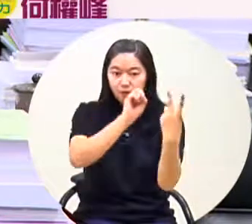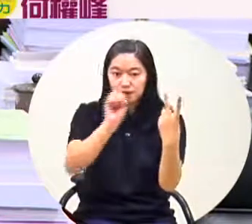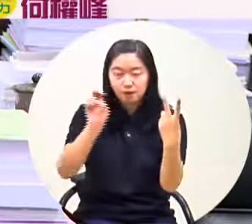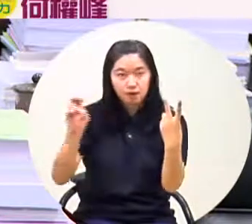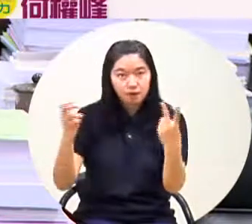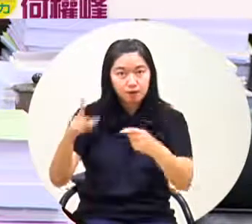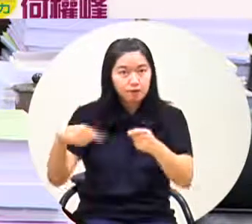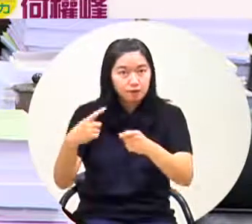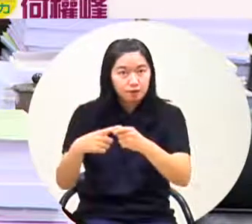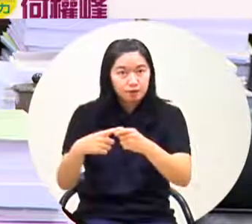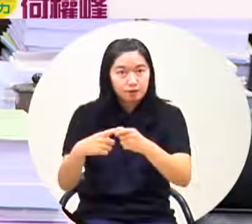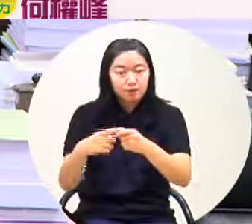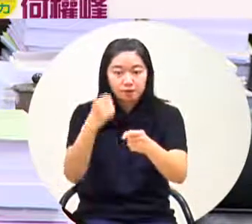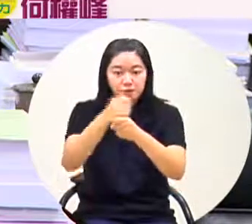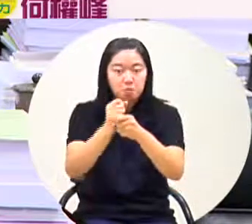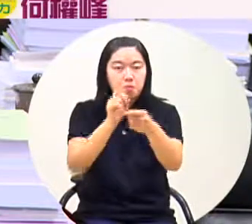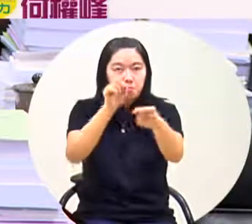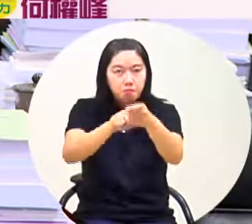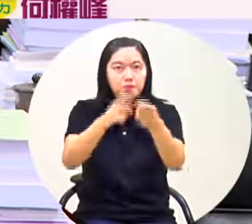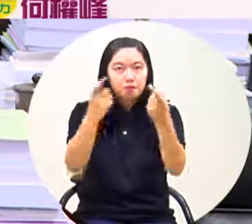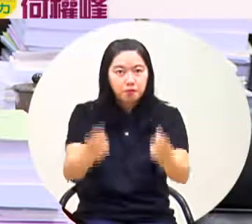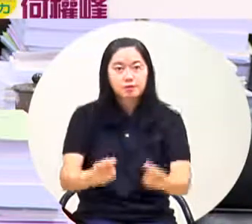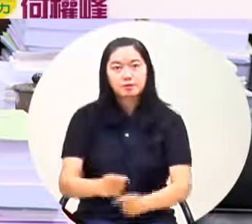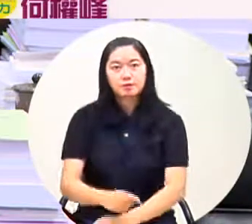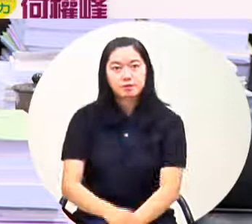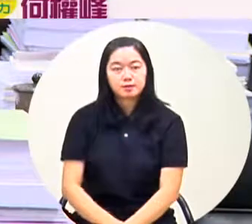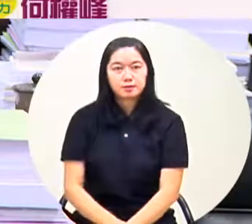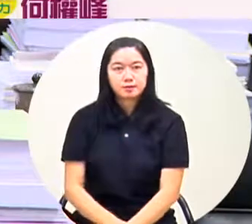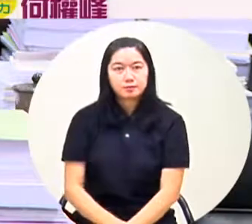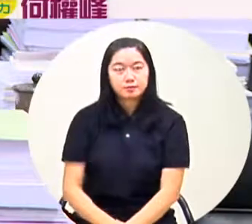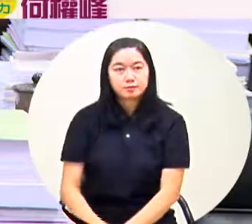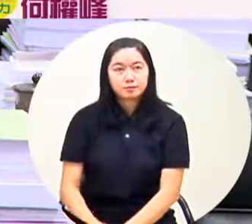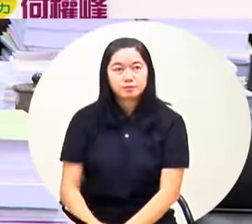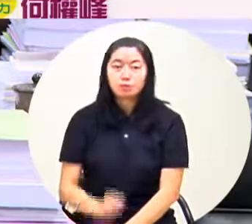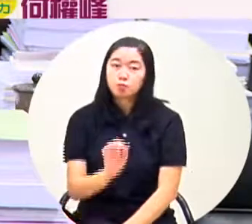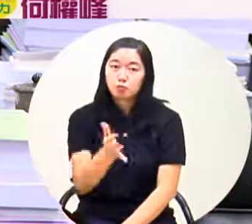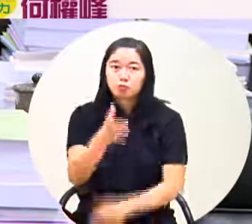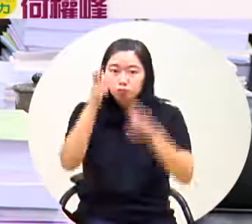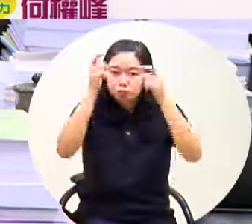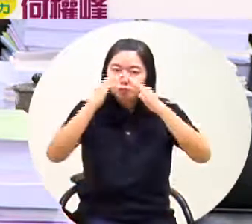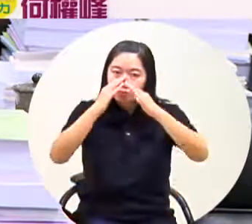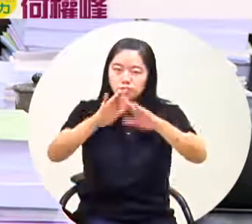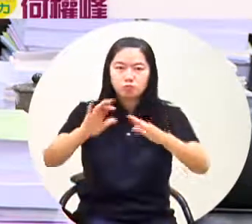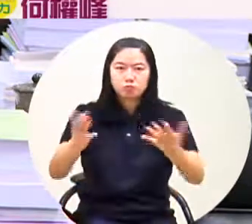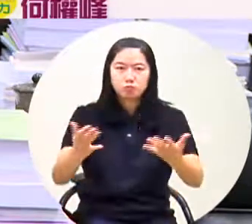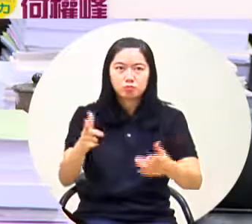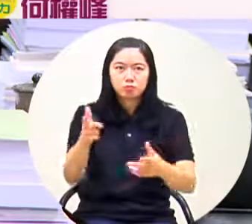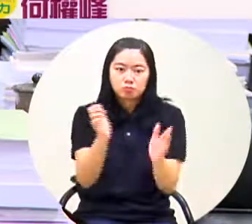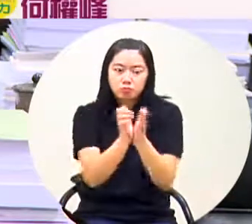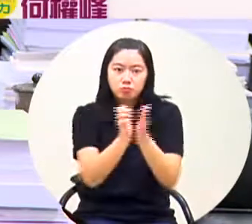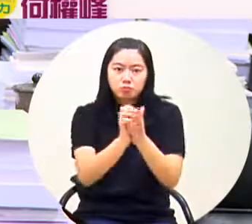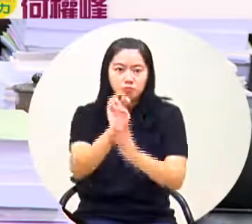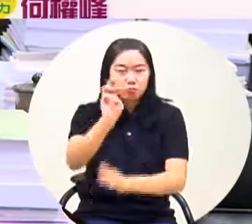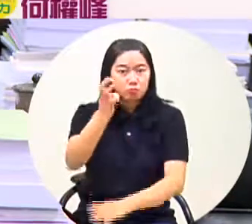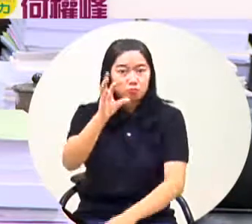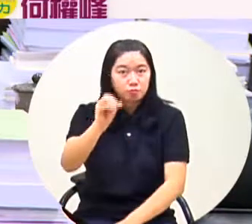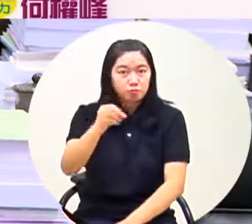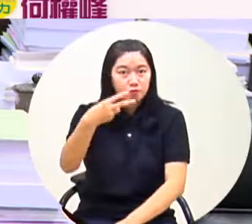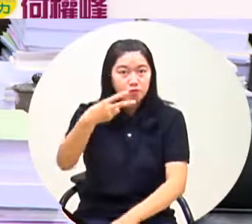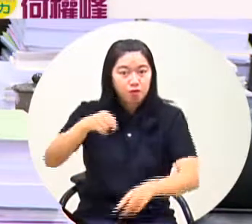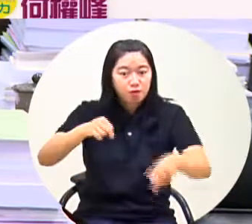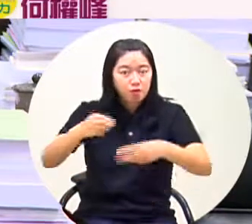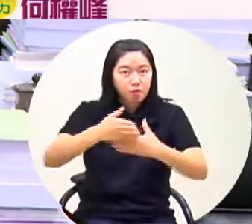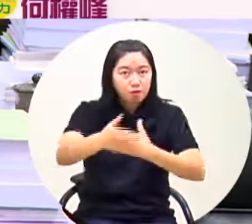2020年真的可以把二行程机车做汰换了。因为高雄市好像还有大概接近30万辆的二行程机车嘛，